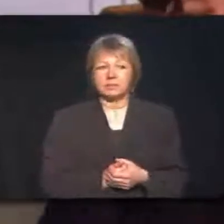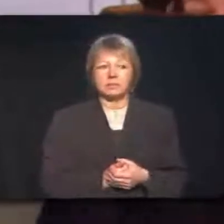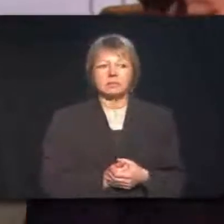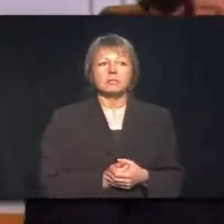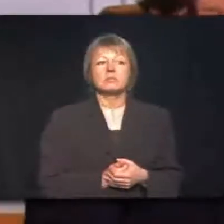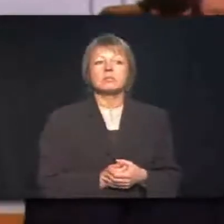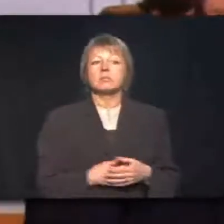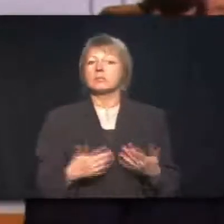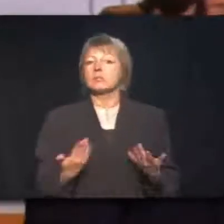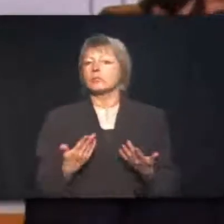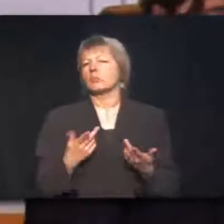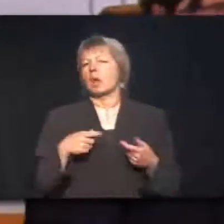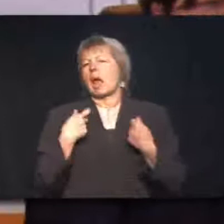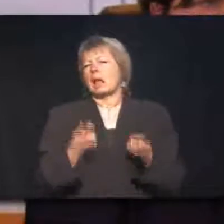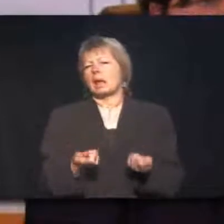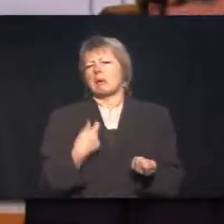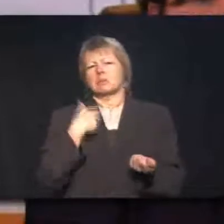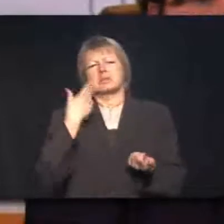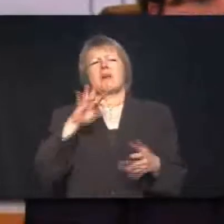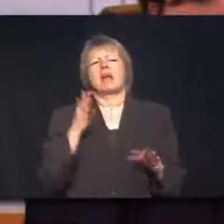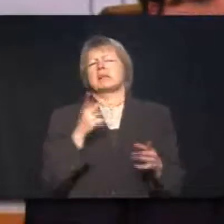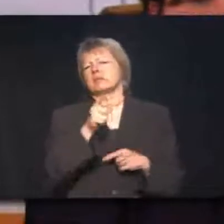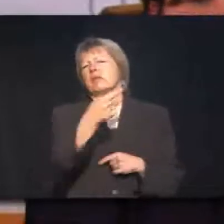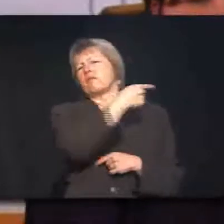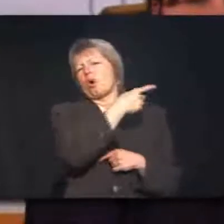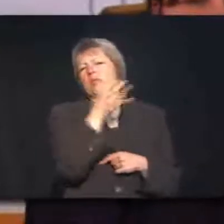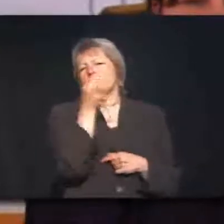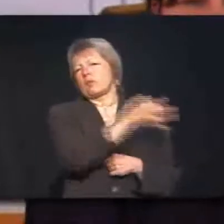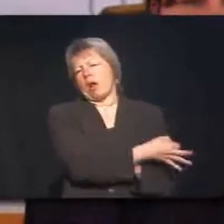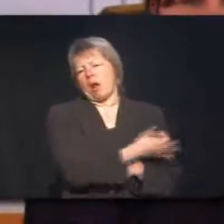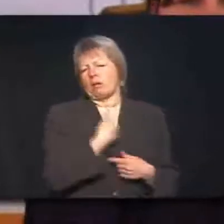Ergebnis könnt ihr da vorne erfragen ich weiß es gerade auch nicht mehr so